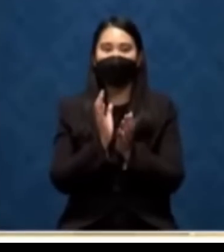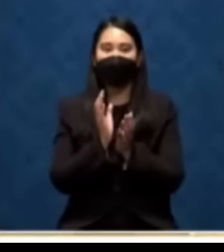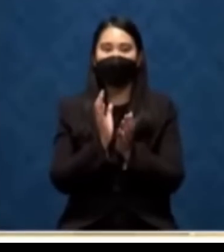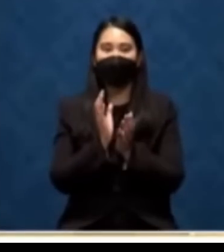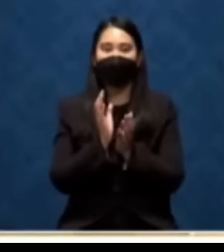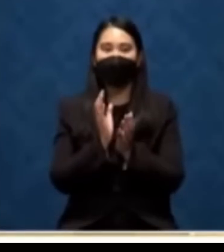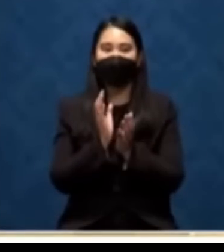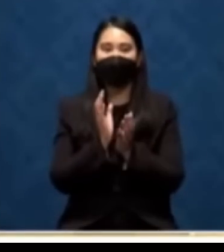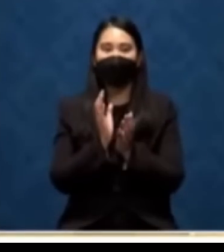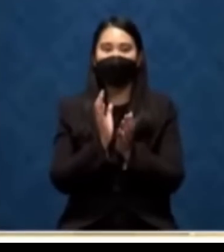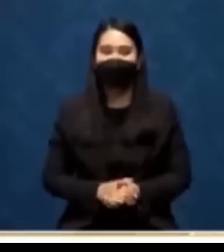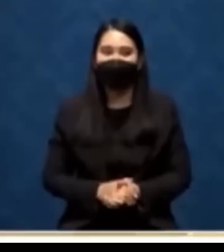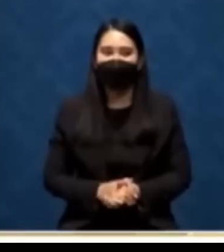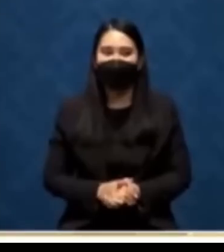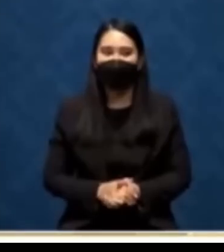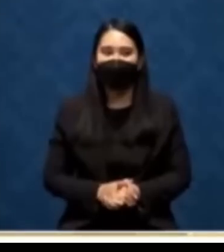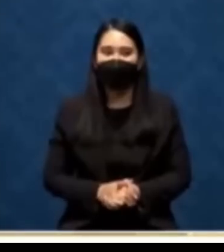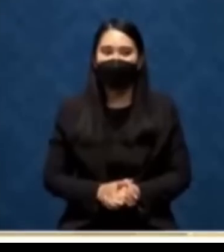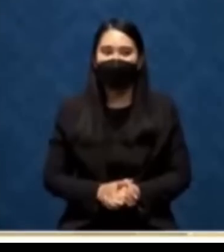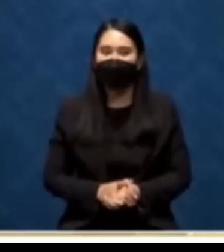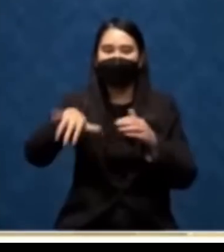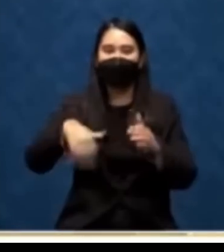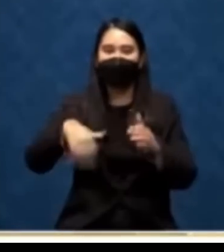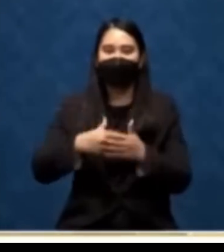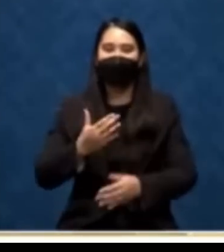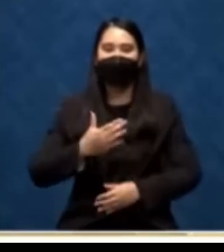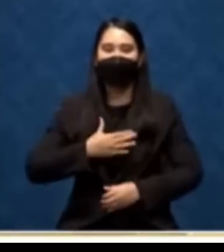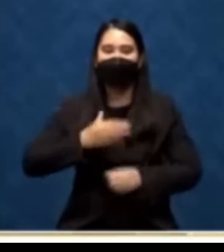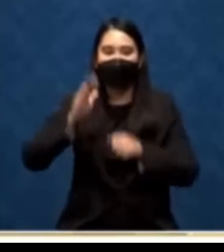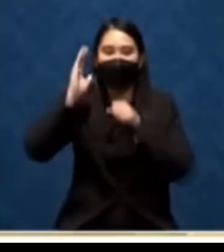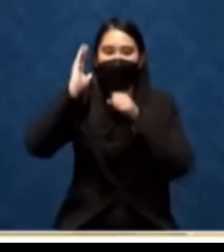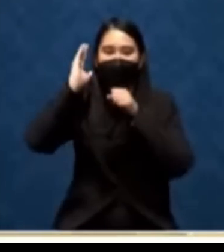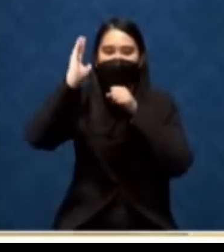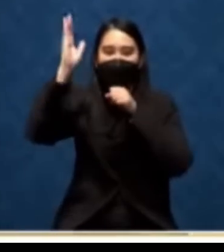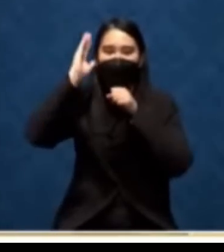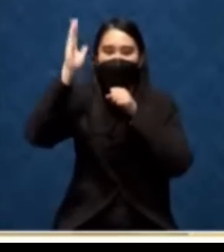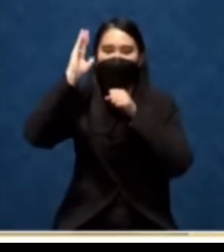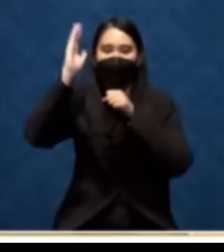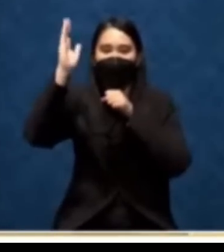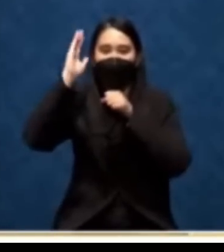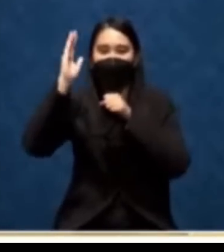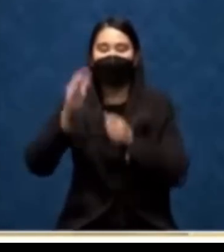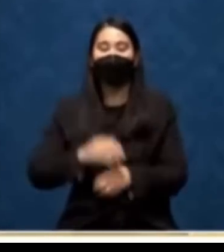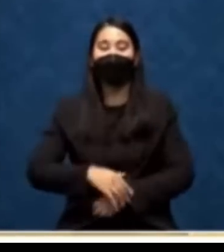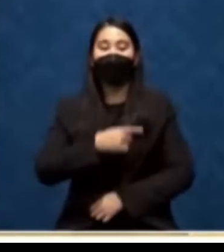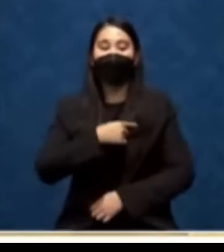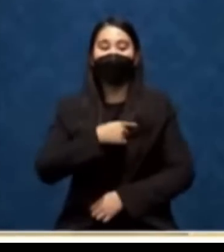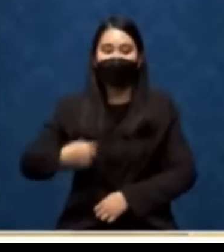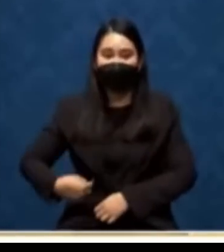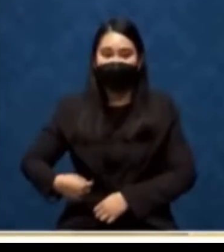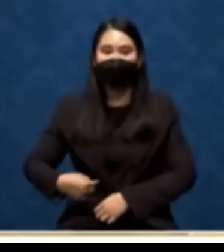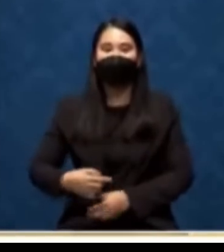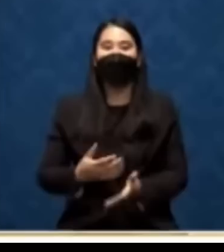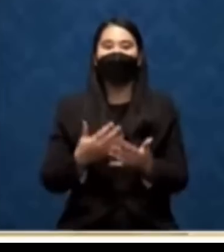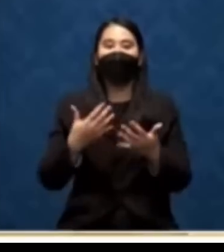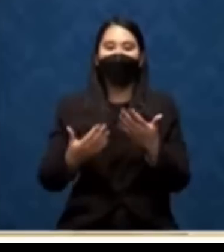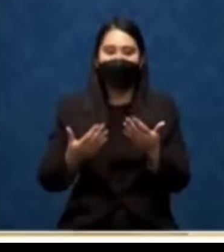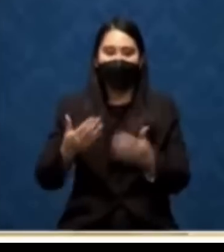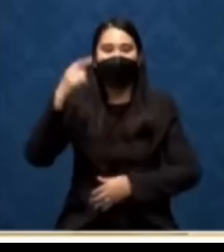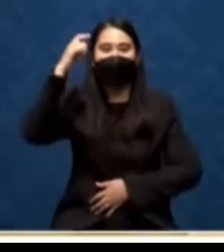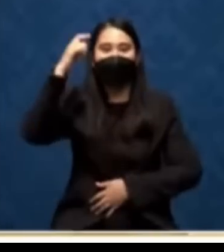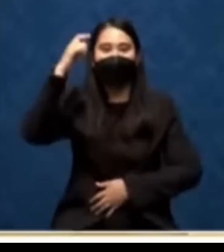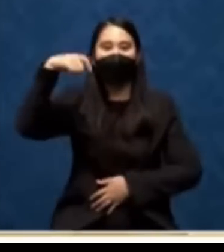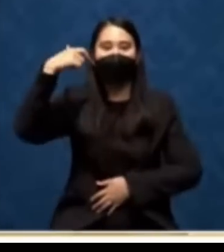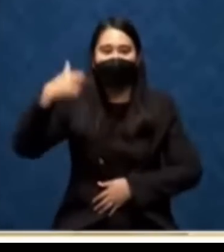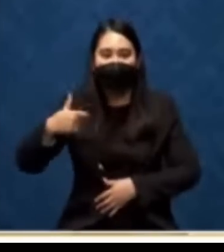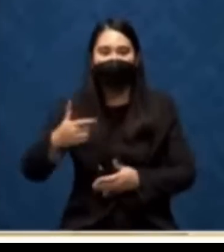องทั้งหมดที่ผมอภิปรายมาไม่ว่าจะจีนเทาหรือเมียนมาเทากรณีเหล่